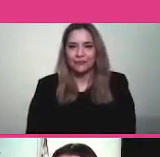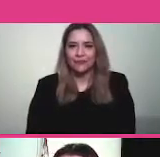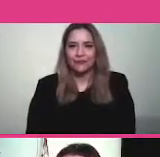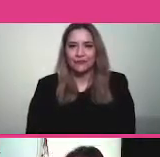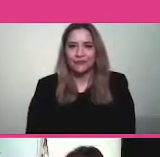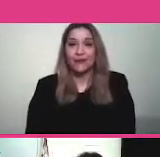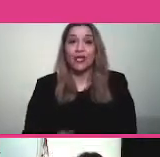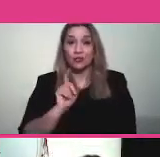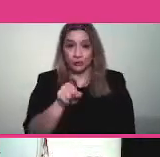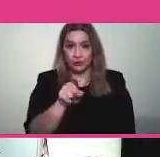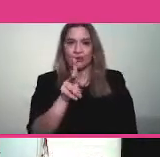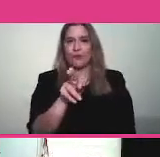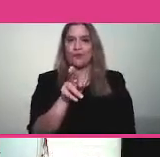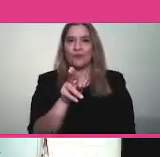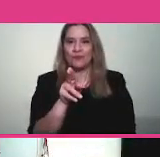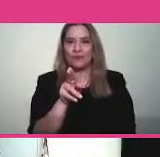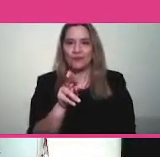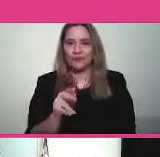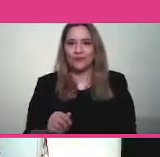Stop.